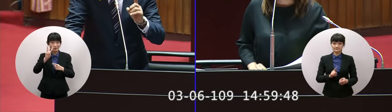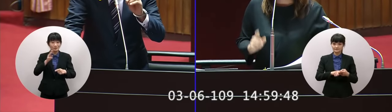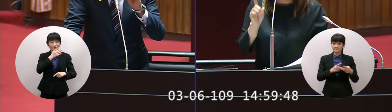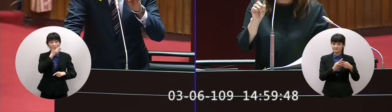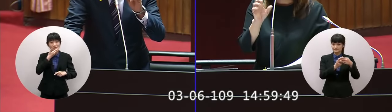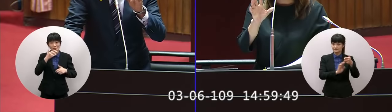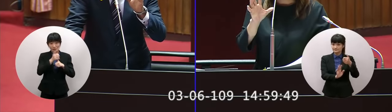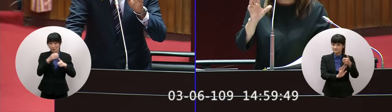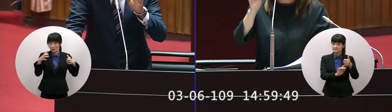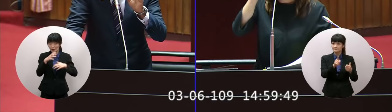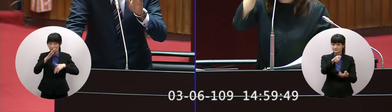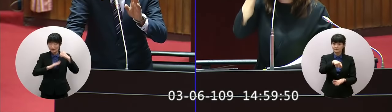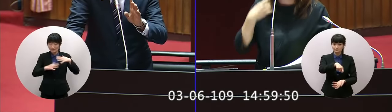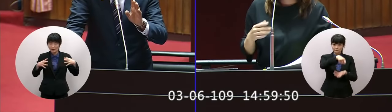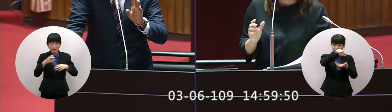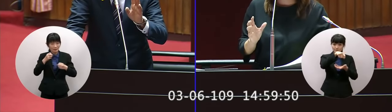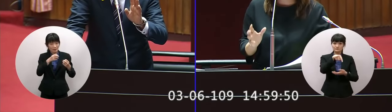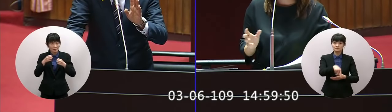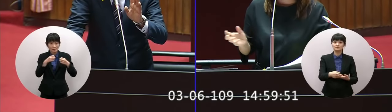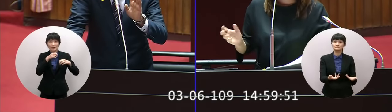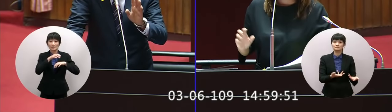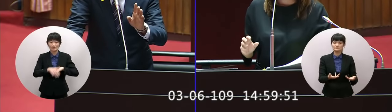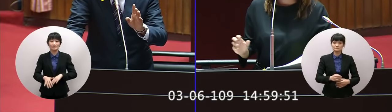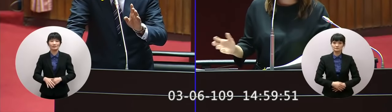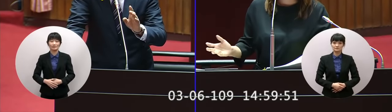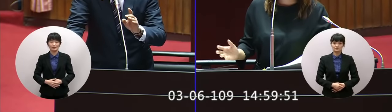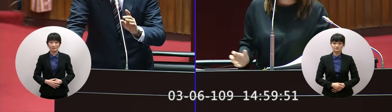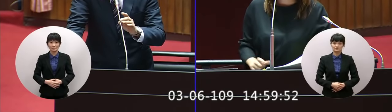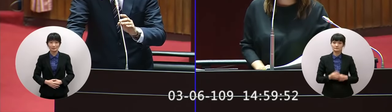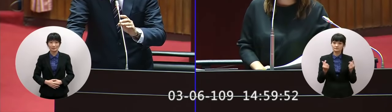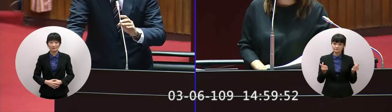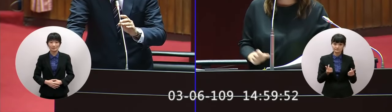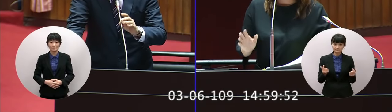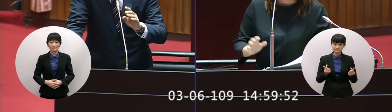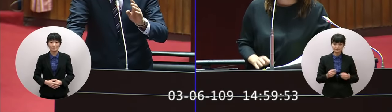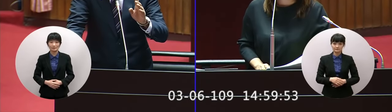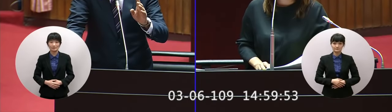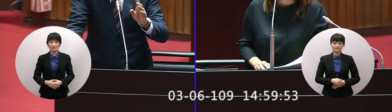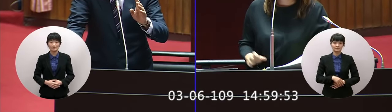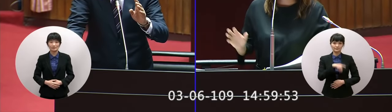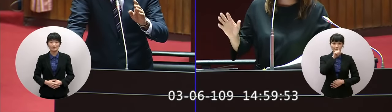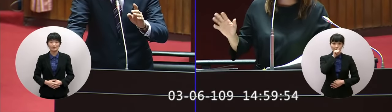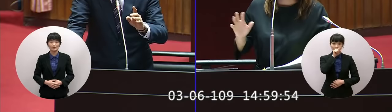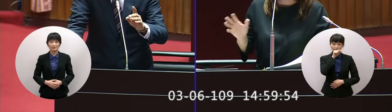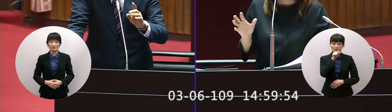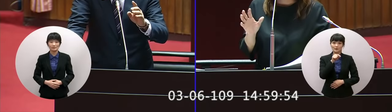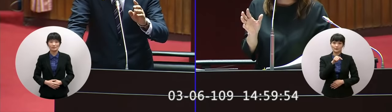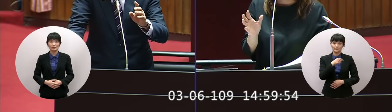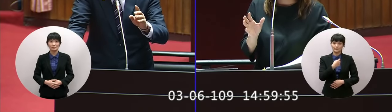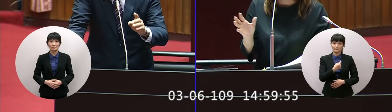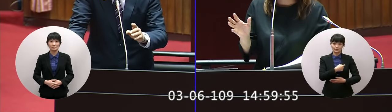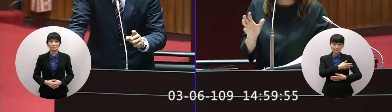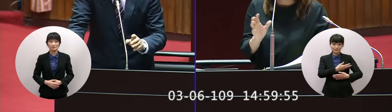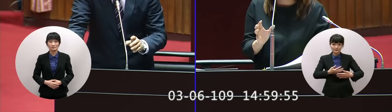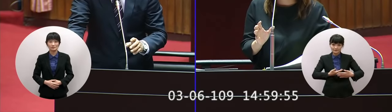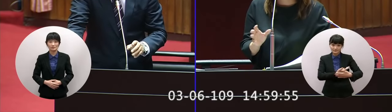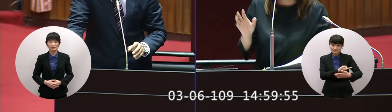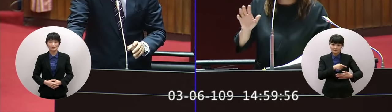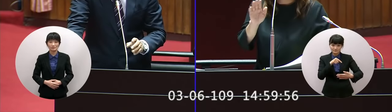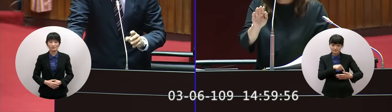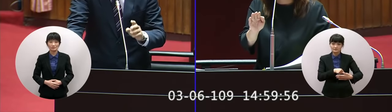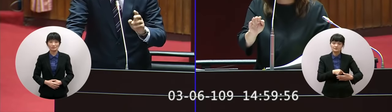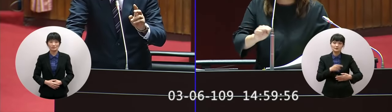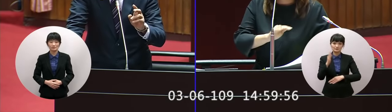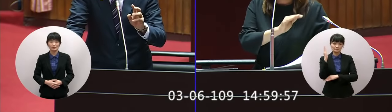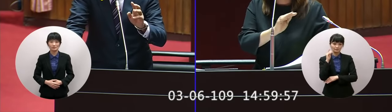边来讨论。 对，你刚刚提到的那个部分是比如说像我们鸟嘴潭，那是征收跟其他使